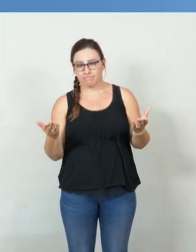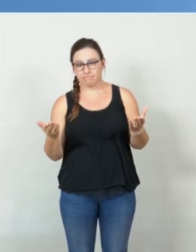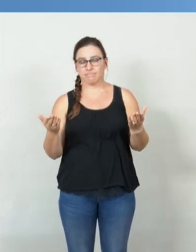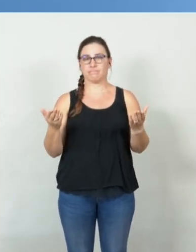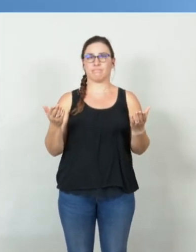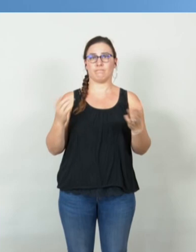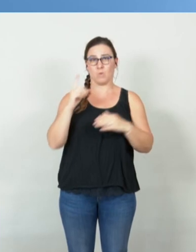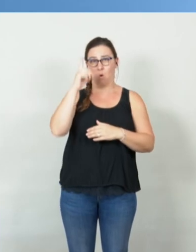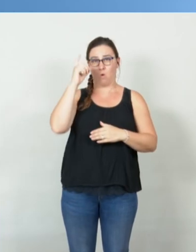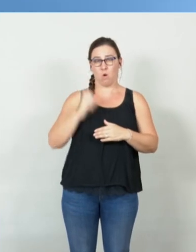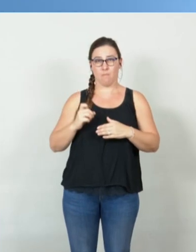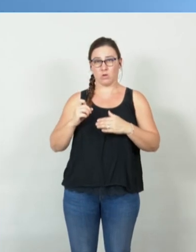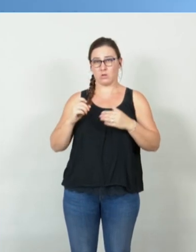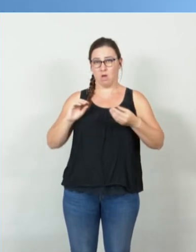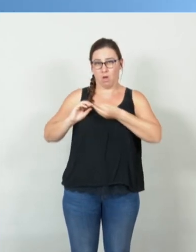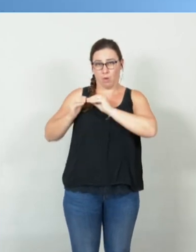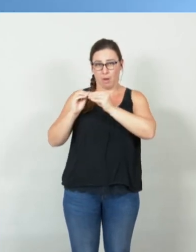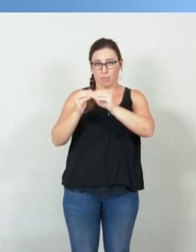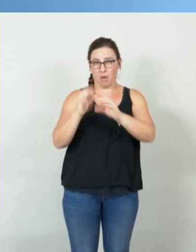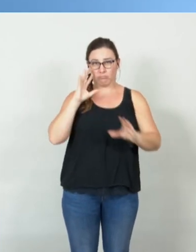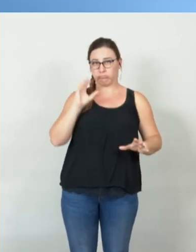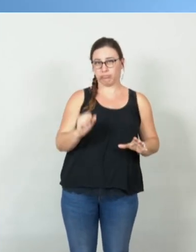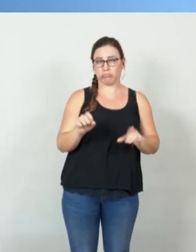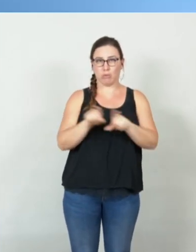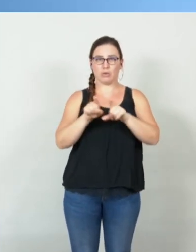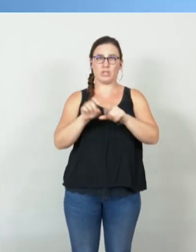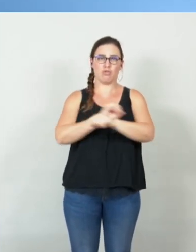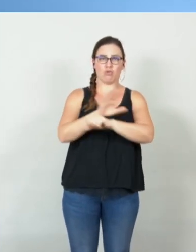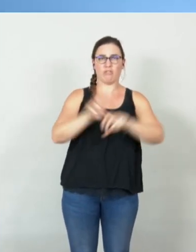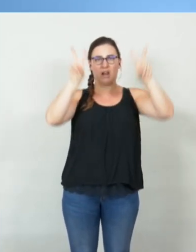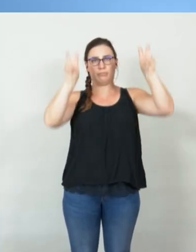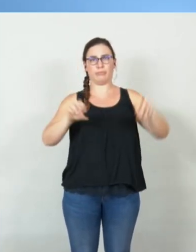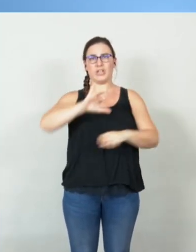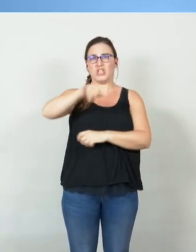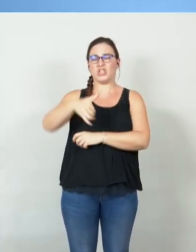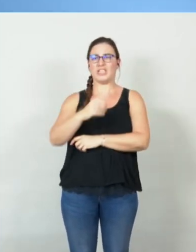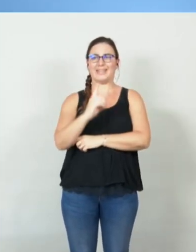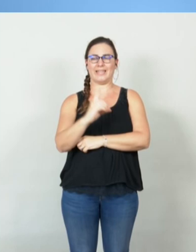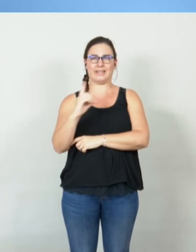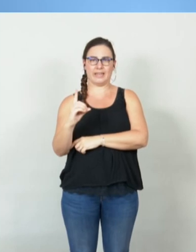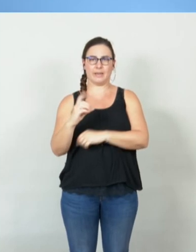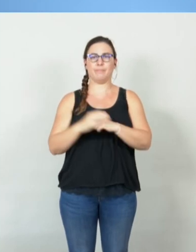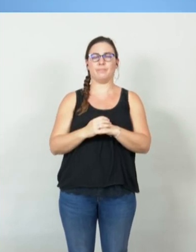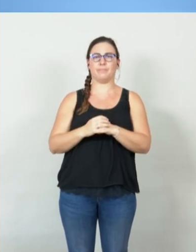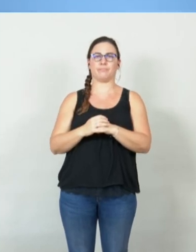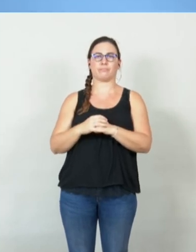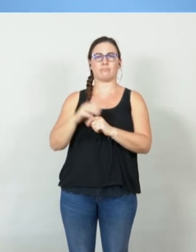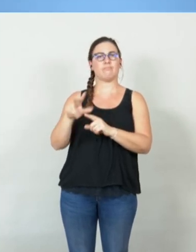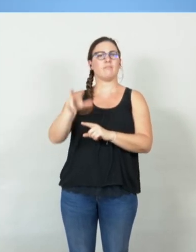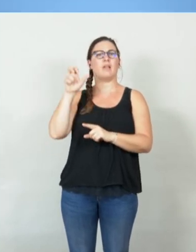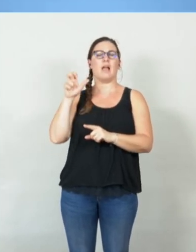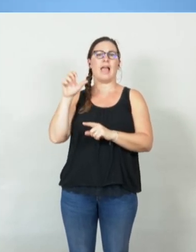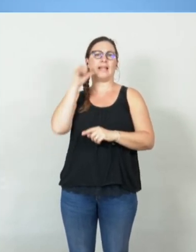prédations comme nous venons de le voir sur des grands titres de presse comme le JDD si Go Berlusconi a beau être